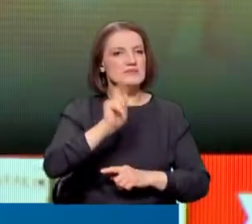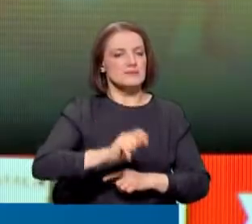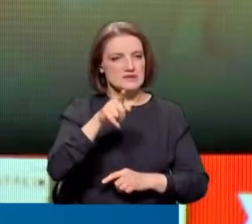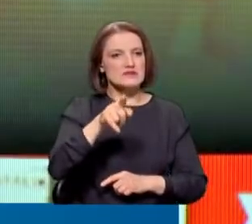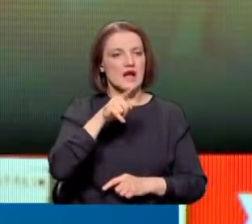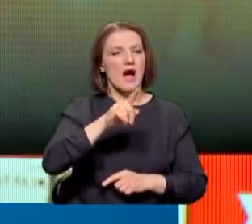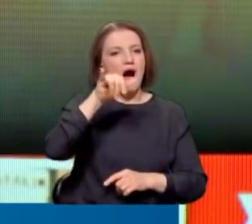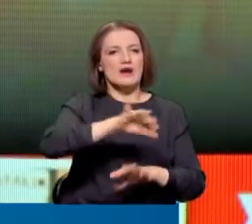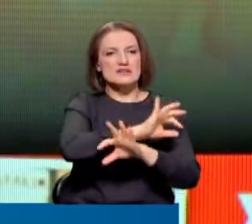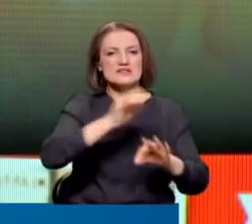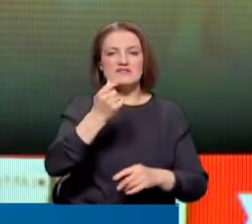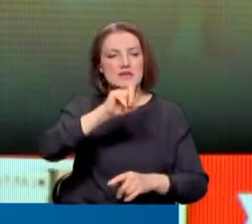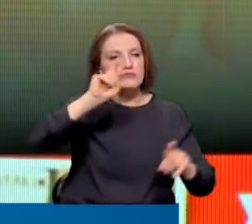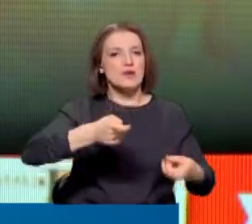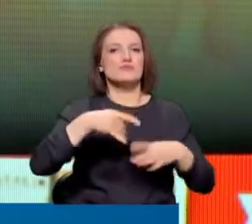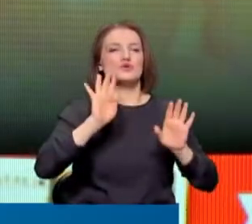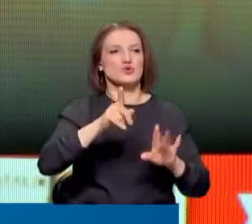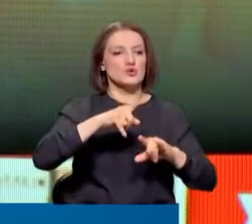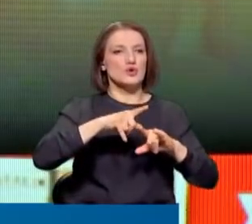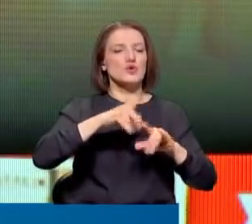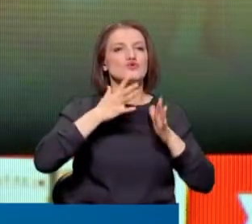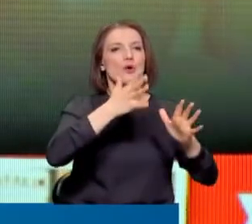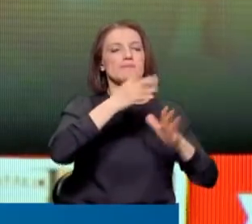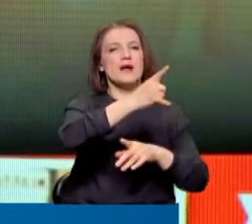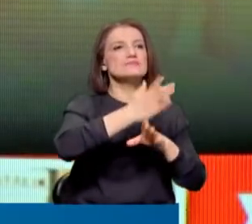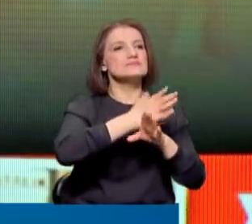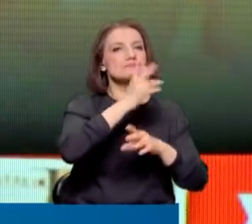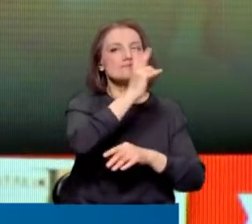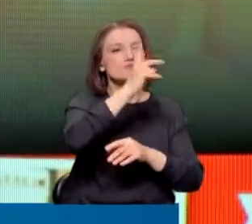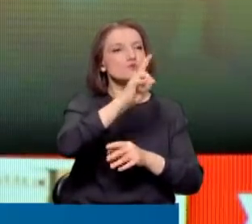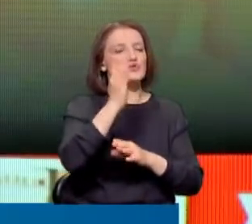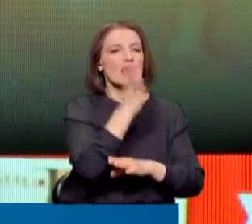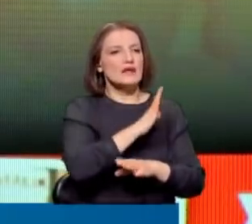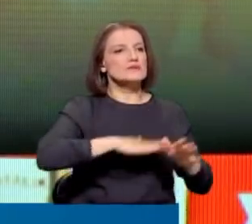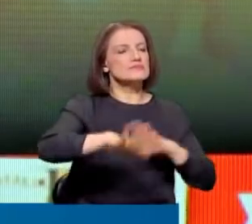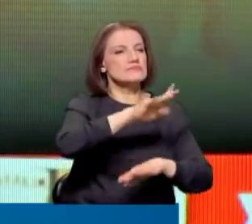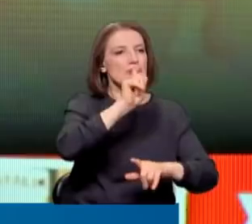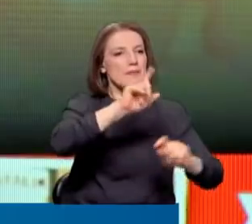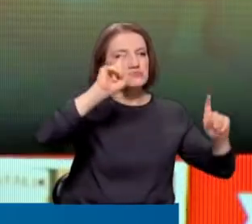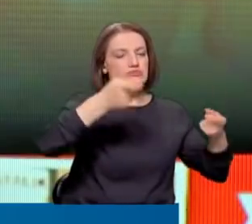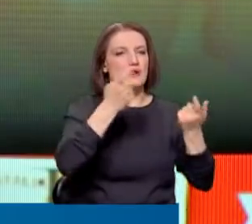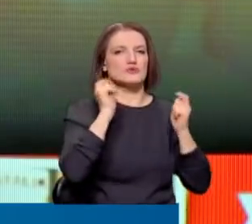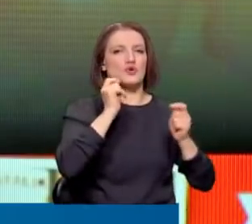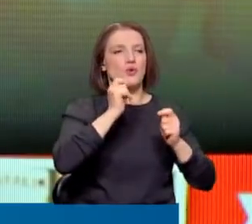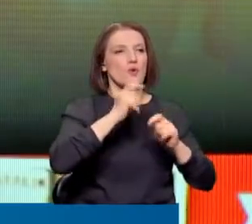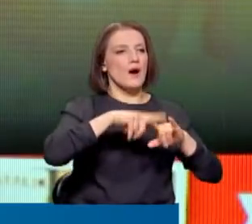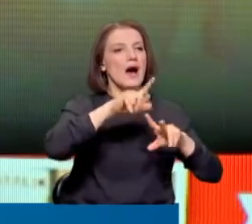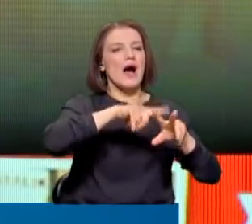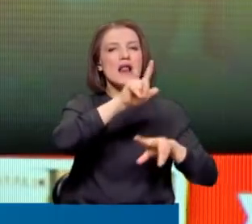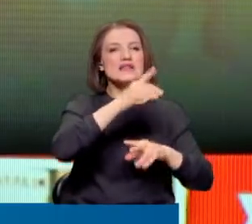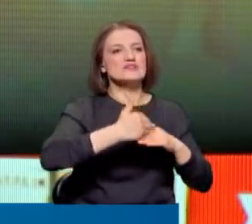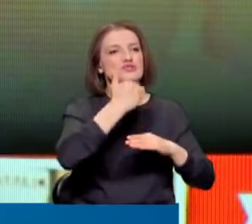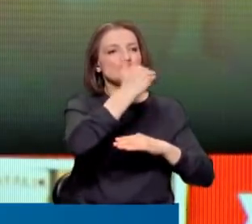fiyatı tespit edemiyorsunuz halde bu üç kağıdı yapmak çok zor yeni düzenlemeyle marketler hali dışında şey